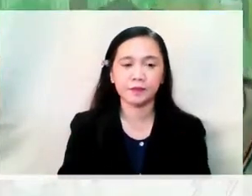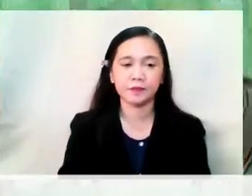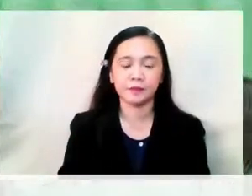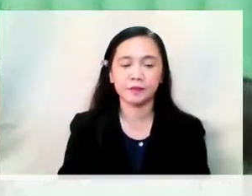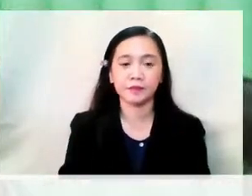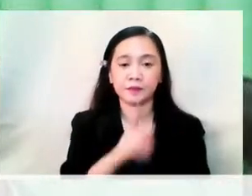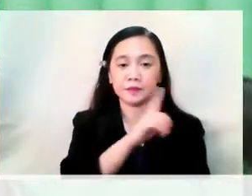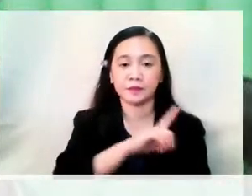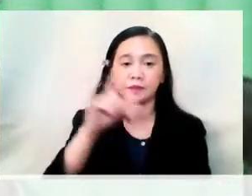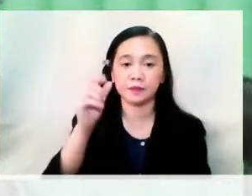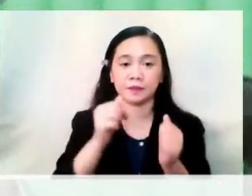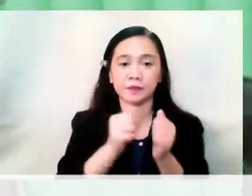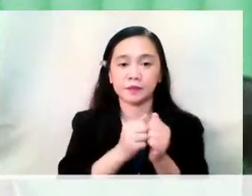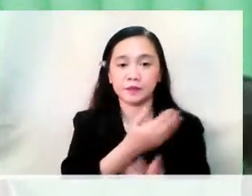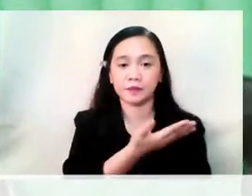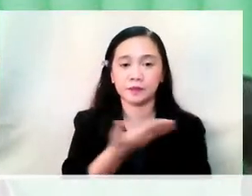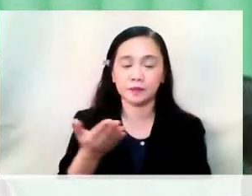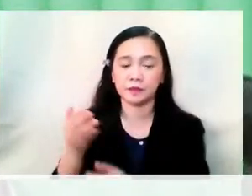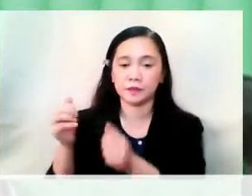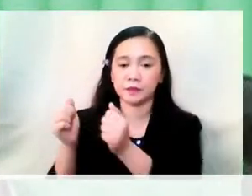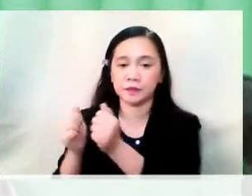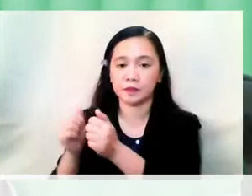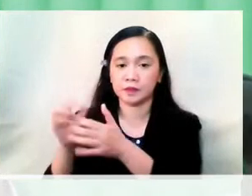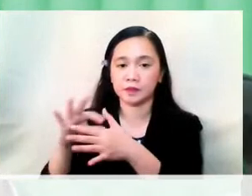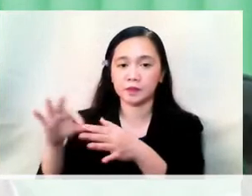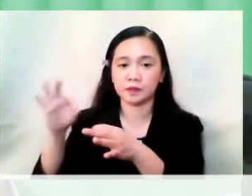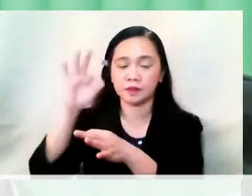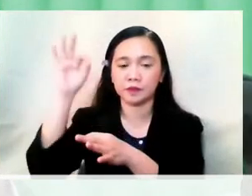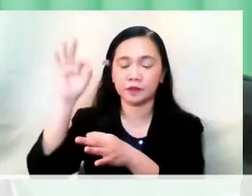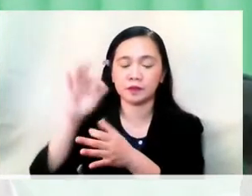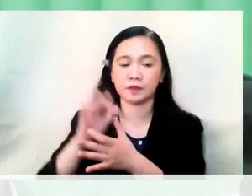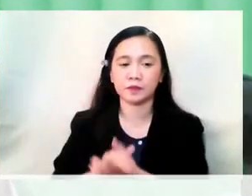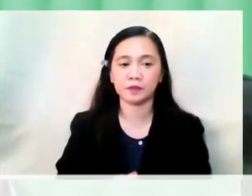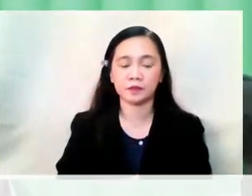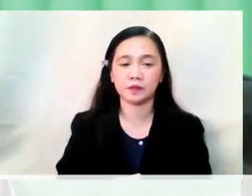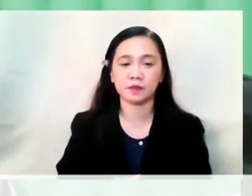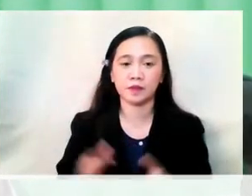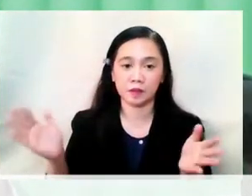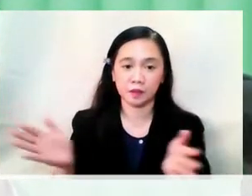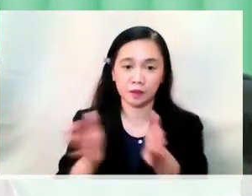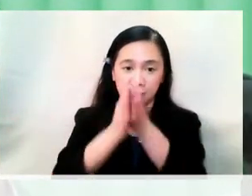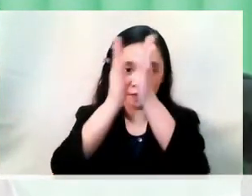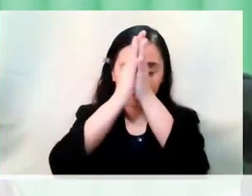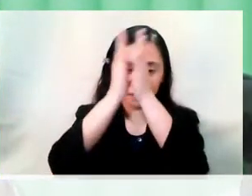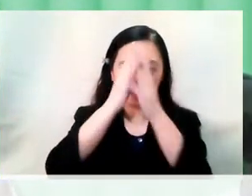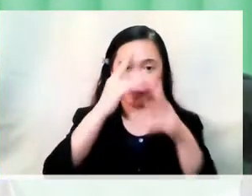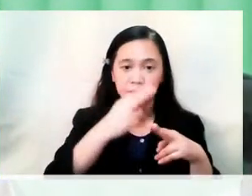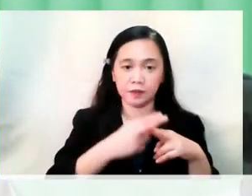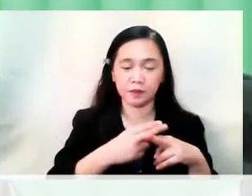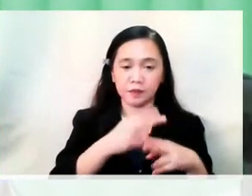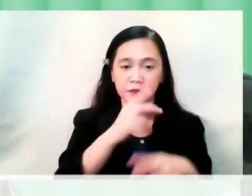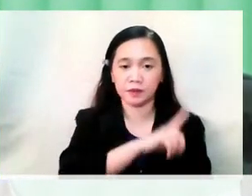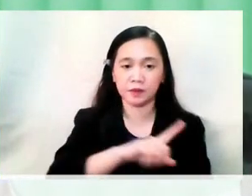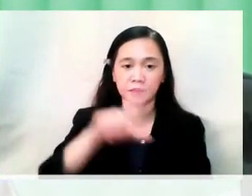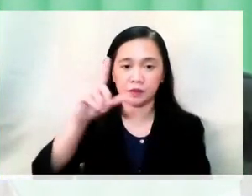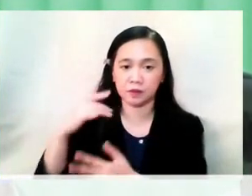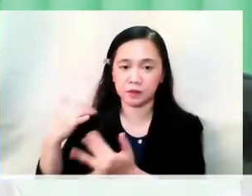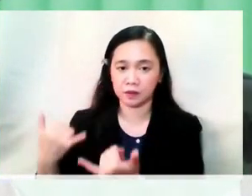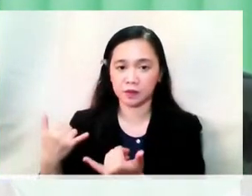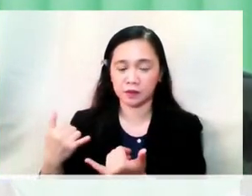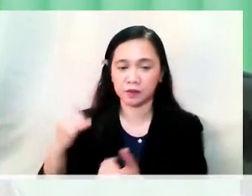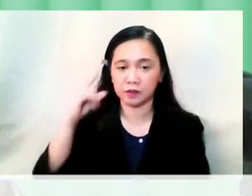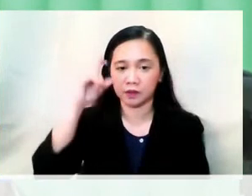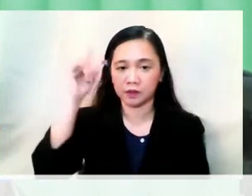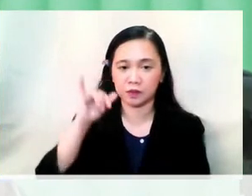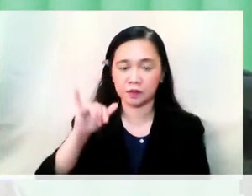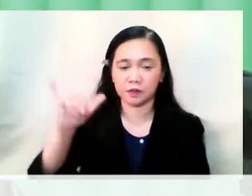Sumainyo ang Panginoon. At sumaiyo rin. Purihin ang ngalan ng Panginoon. Ngayon at magpasawalang